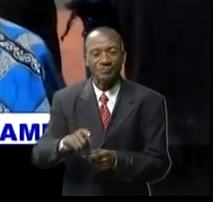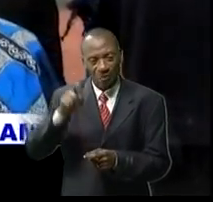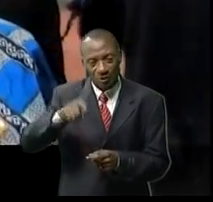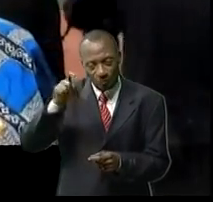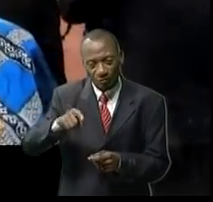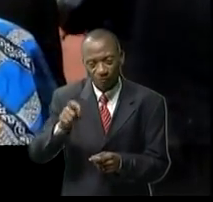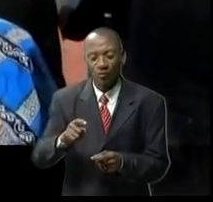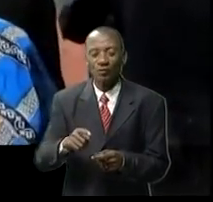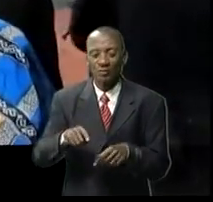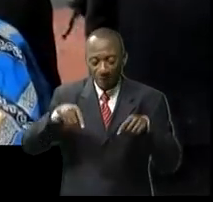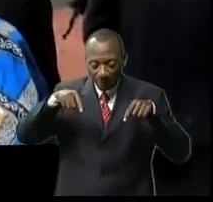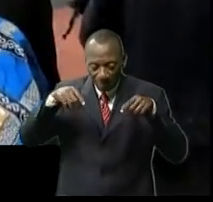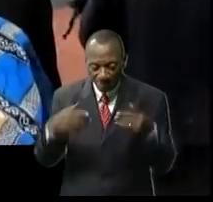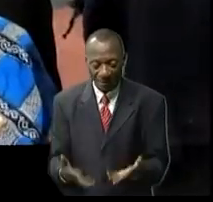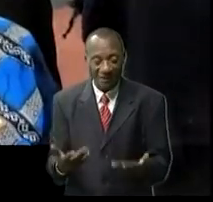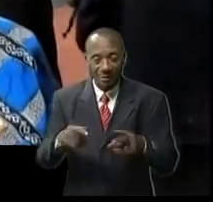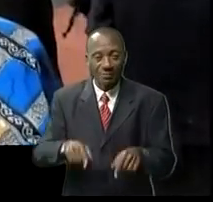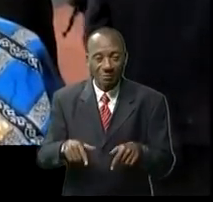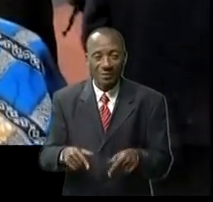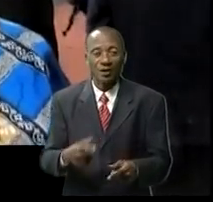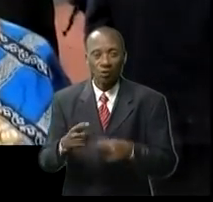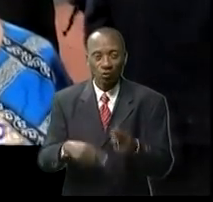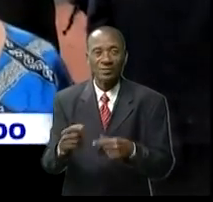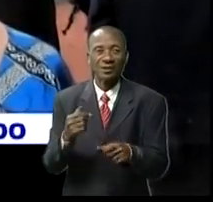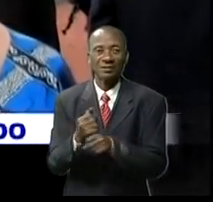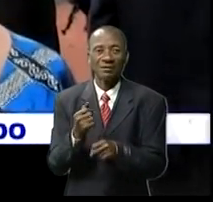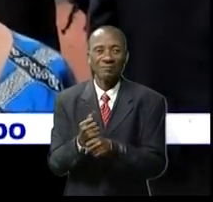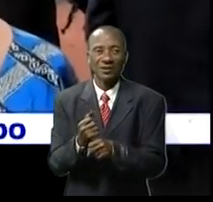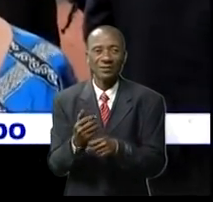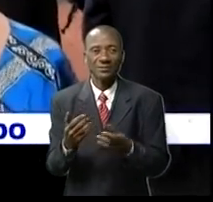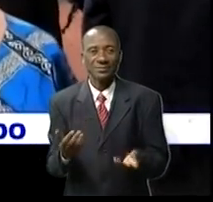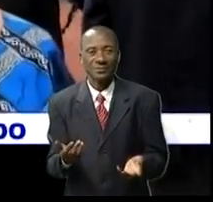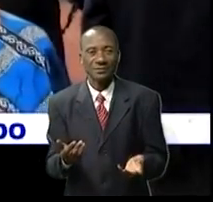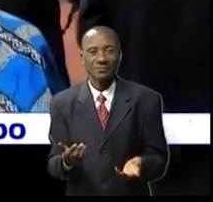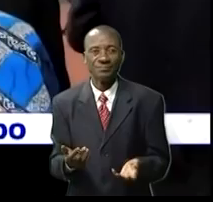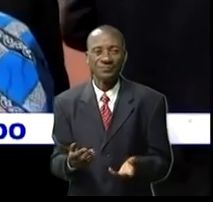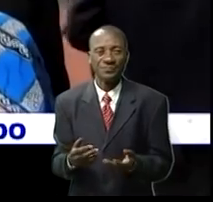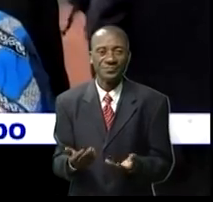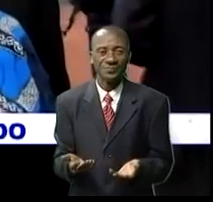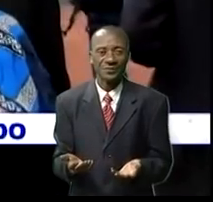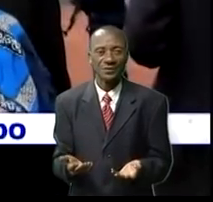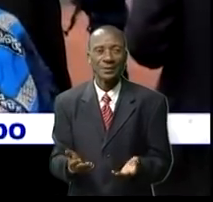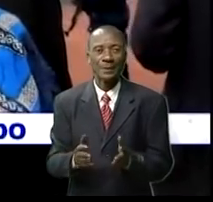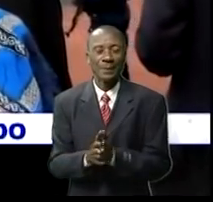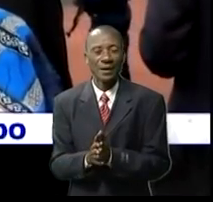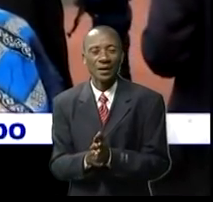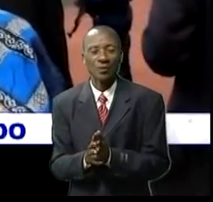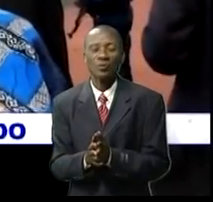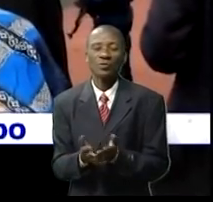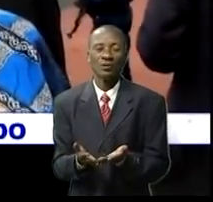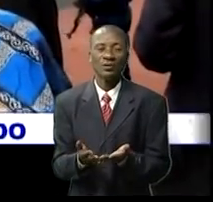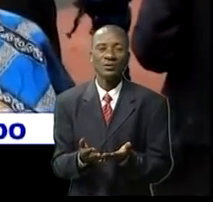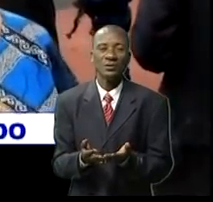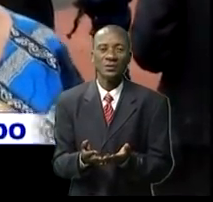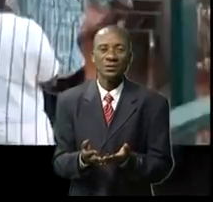commencer à leur donner quelque chose. Bon, c'est notre stade à nous tous. Il ne faudra pas négliger. C'est le bien de la province, il faut chercher seulement à